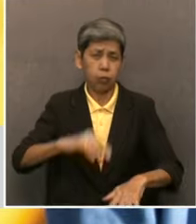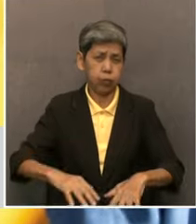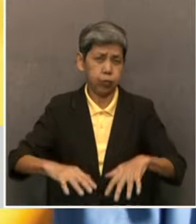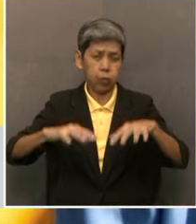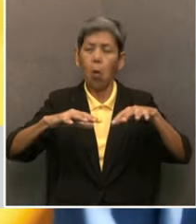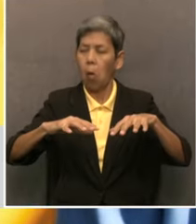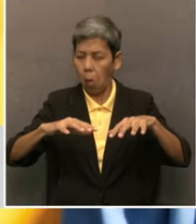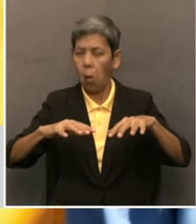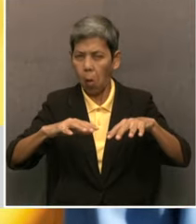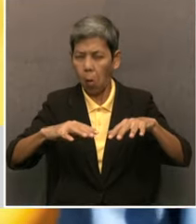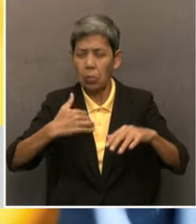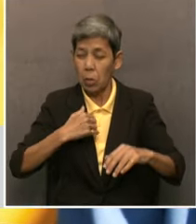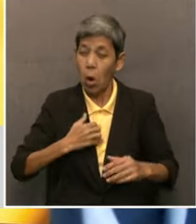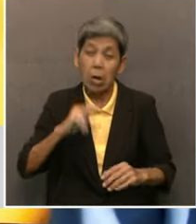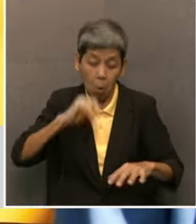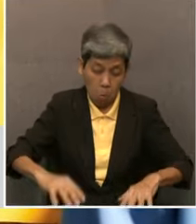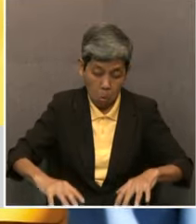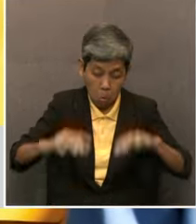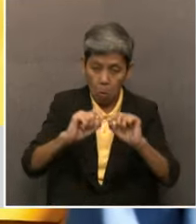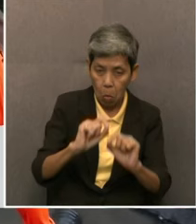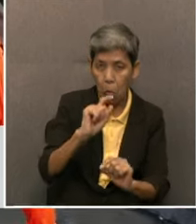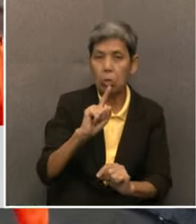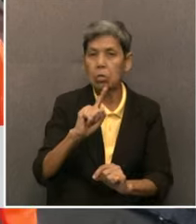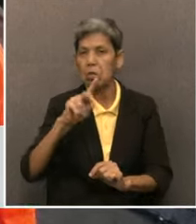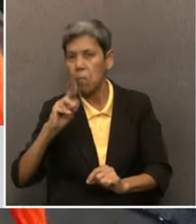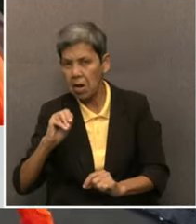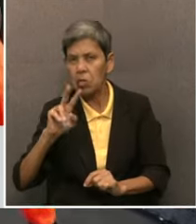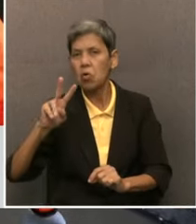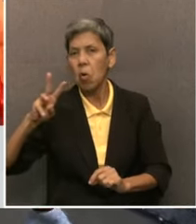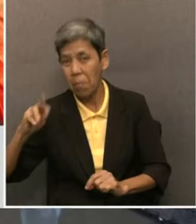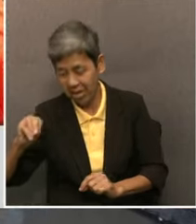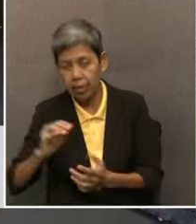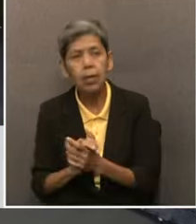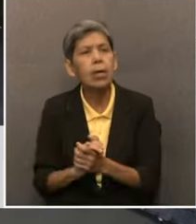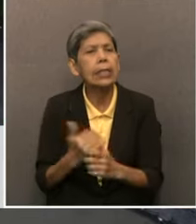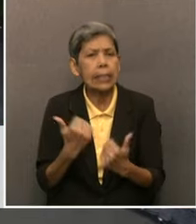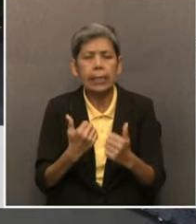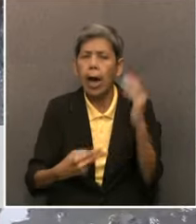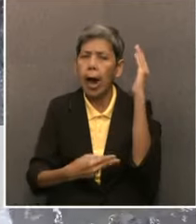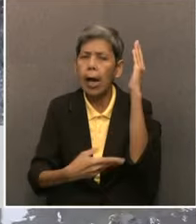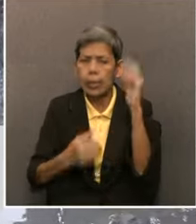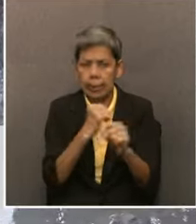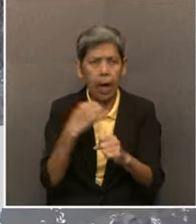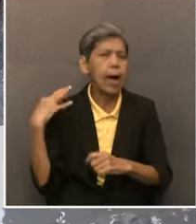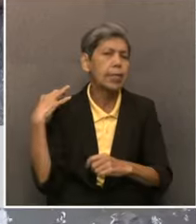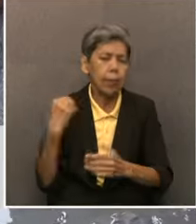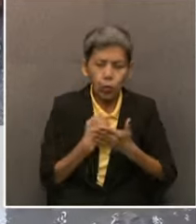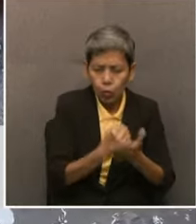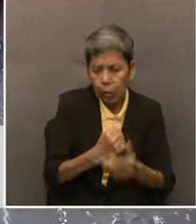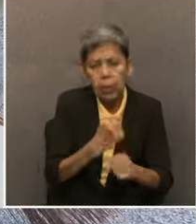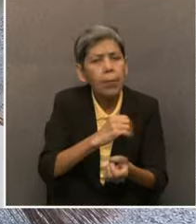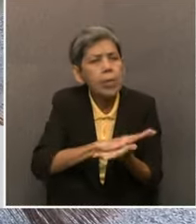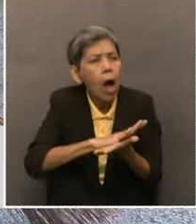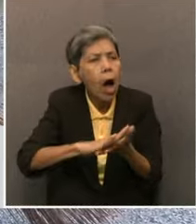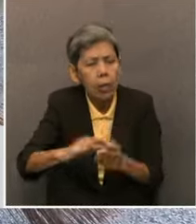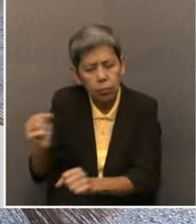างหนักและมีความสูงของระดับน้ำอยู่ที่1เมตรถึง2เมตรทางเจ้าหน้าที่จากเทศบาลนครหาดใหญ่และอาสาสมัครได้เข้าร่วมทำความสะอาด